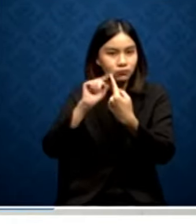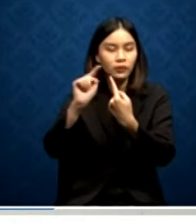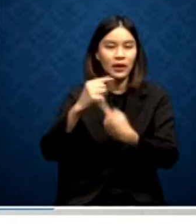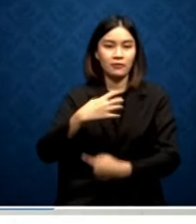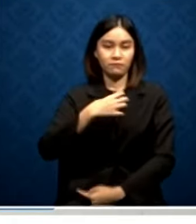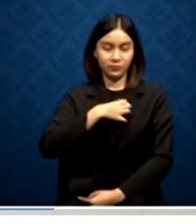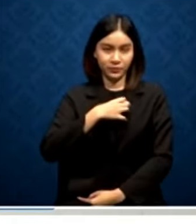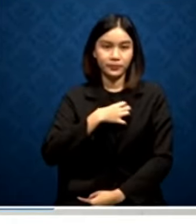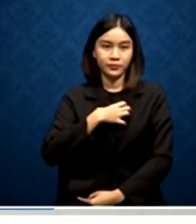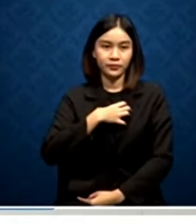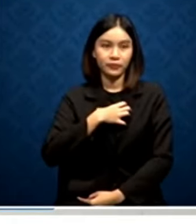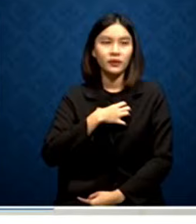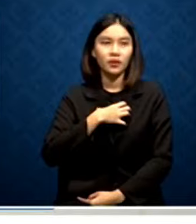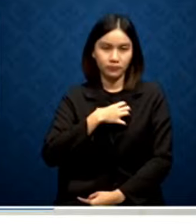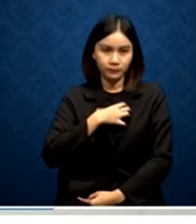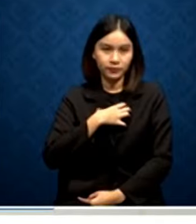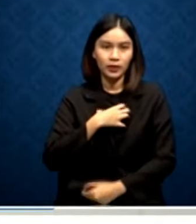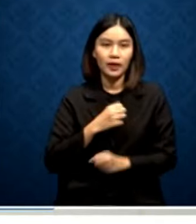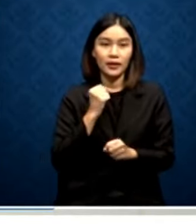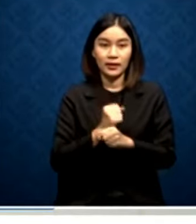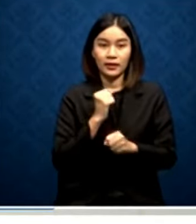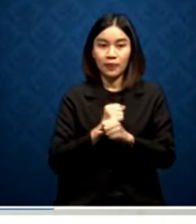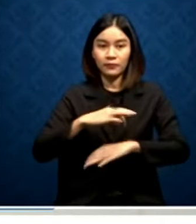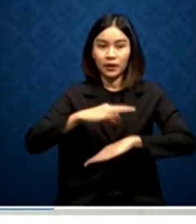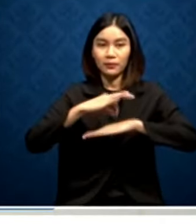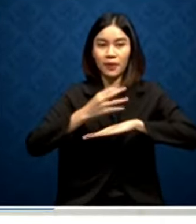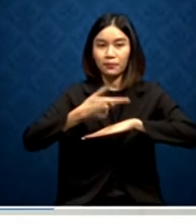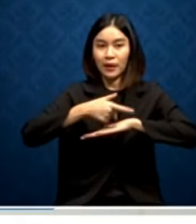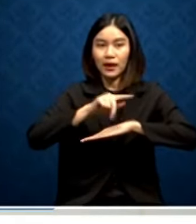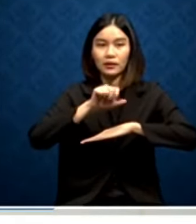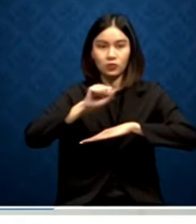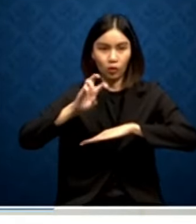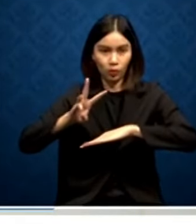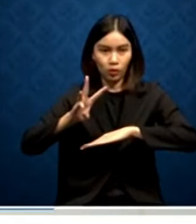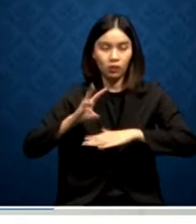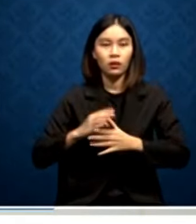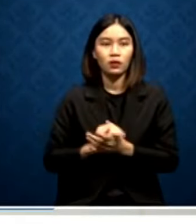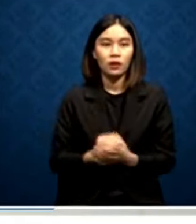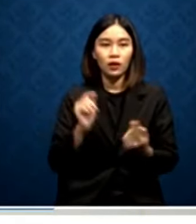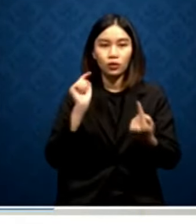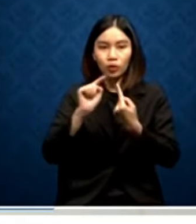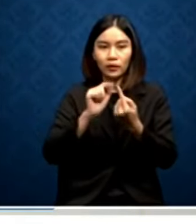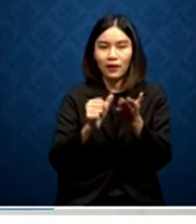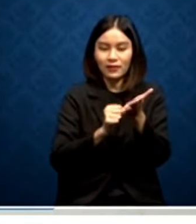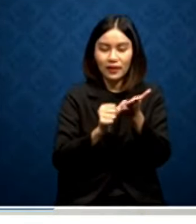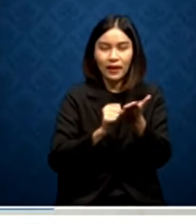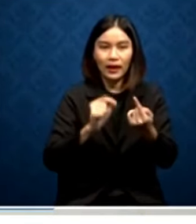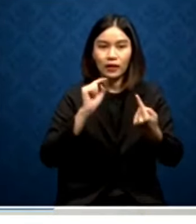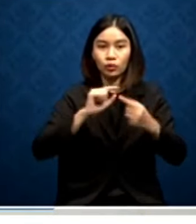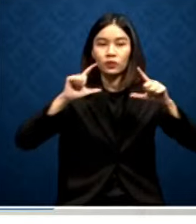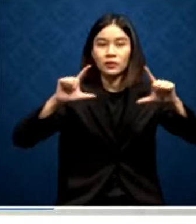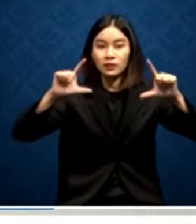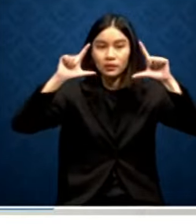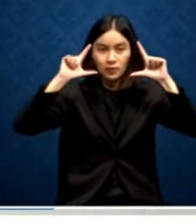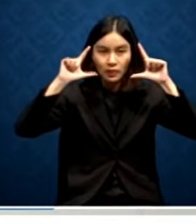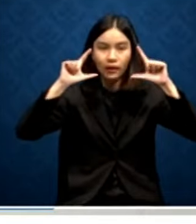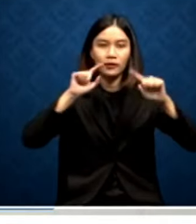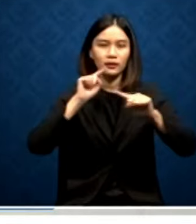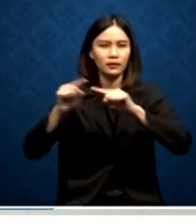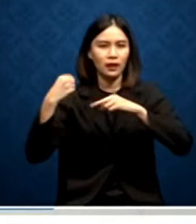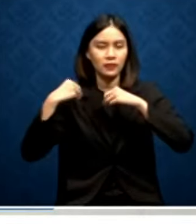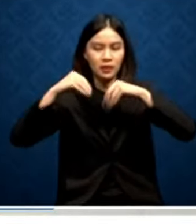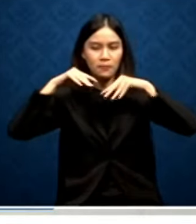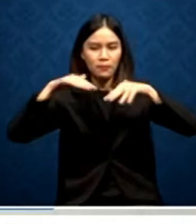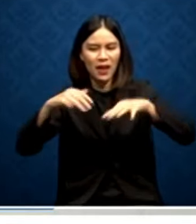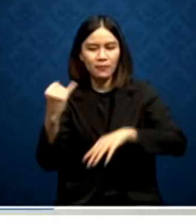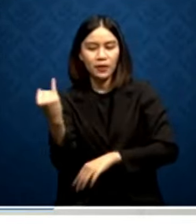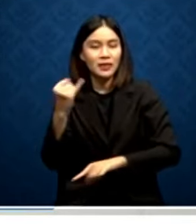อาสามาดำรงตำแหน่งประธานวุฒิสภาเพื่อที่จะแก้ไขภาพลักษณ์และสิ่งที่ปรากฏใน